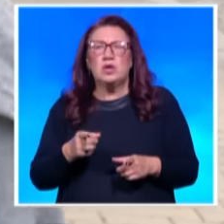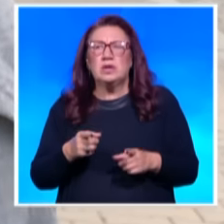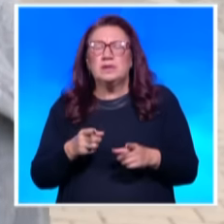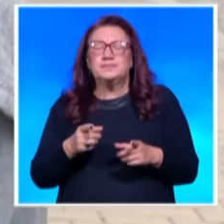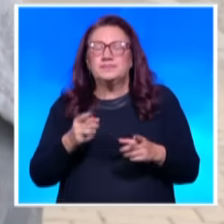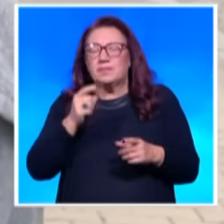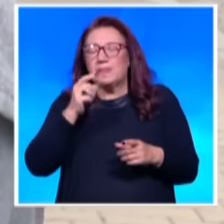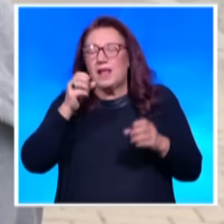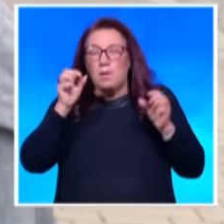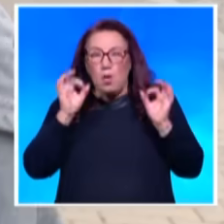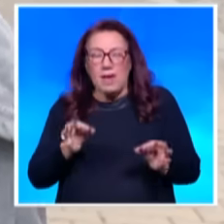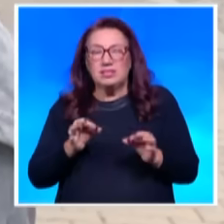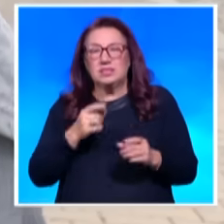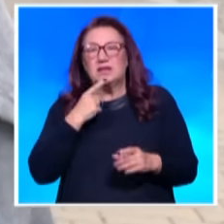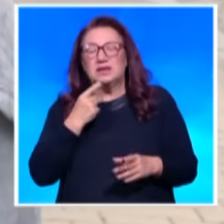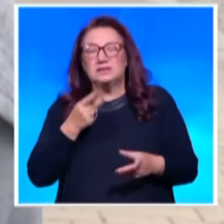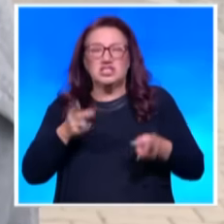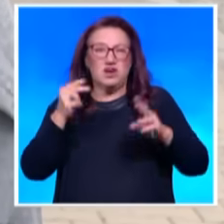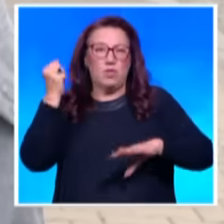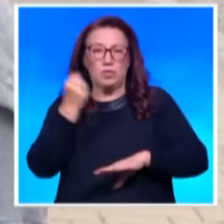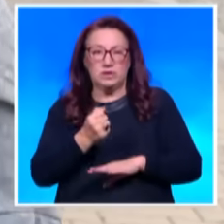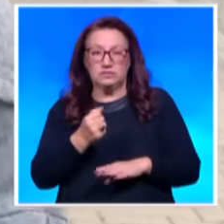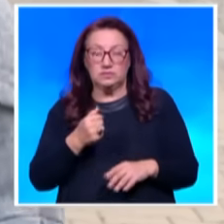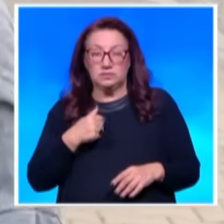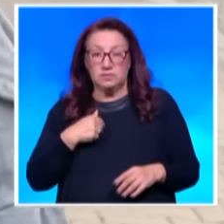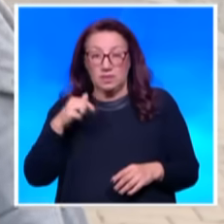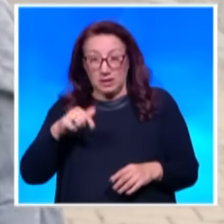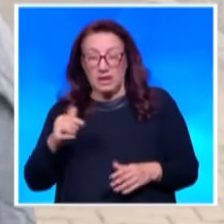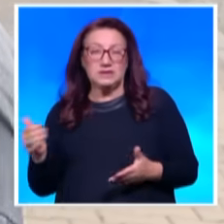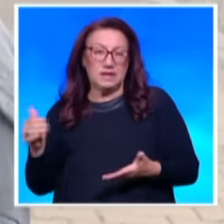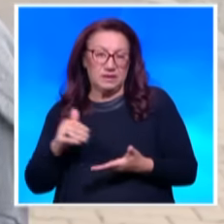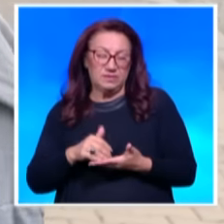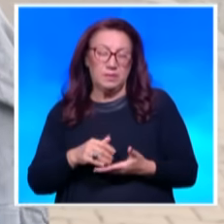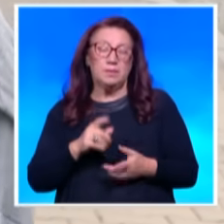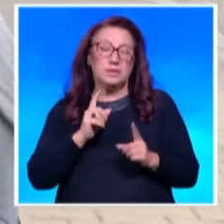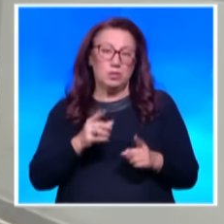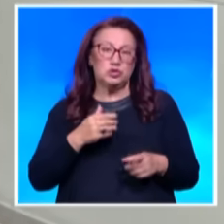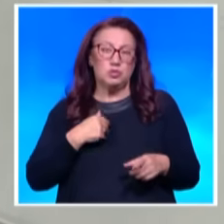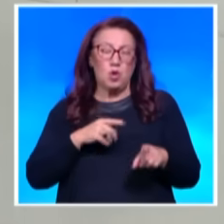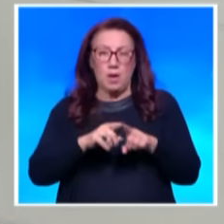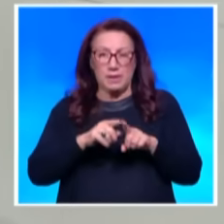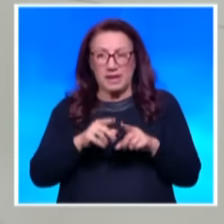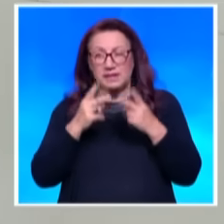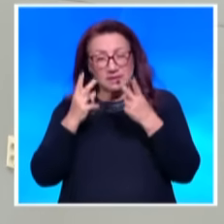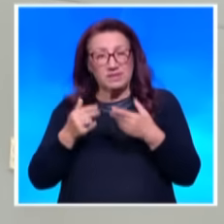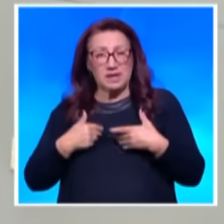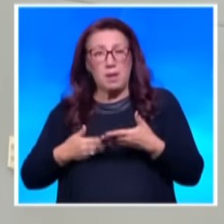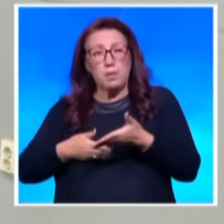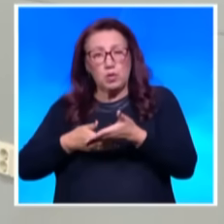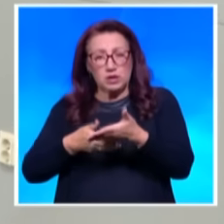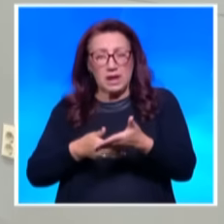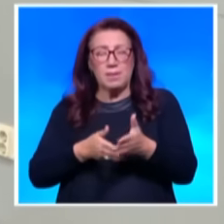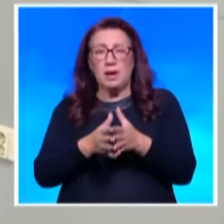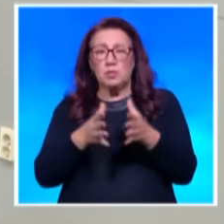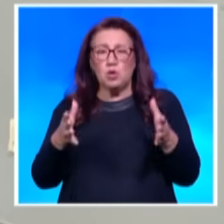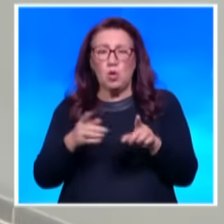момент. Аз днеска дойдох, за да видя, че има някаква подкрепа. Много приятели ми писаха и ми звъняха и ми казаха,